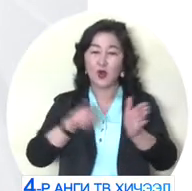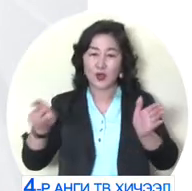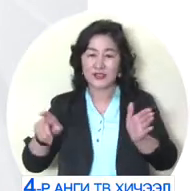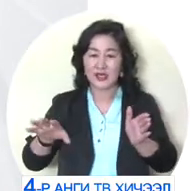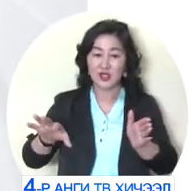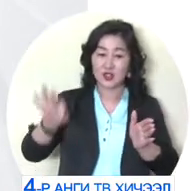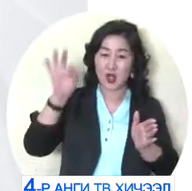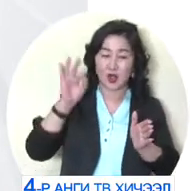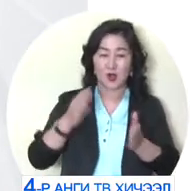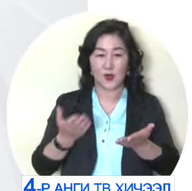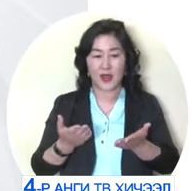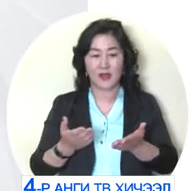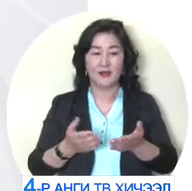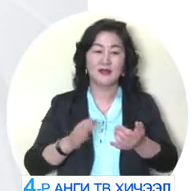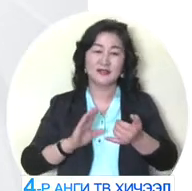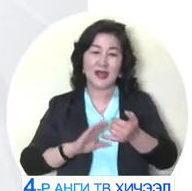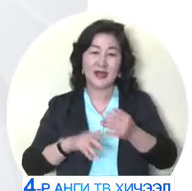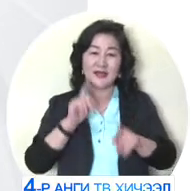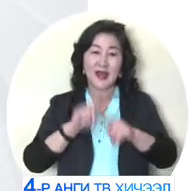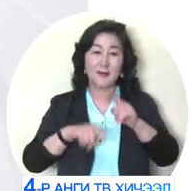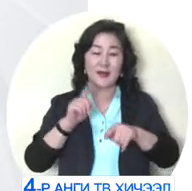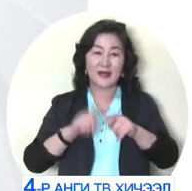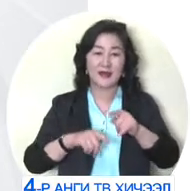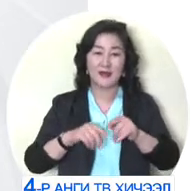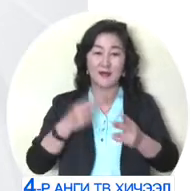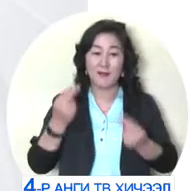Хин хин хоорондоо юу ярилцах вэ?